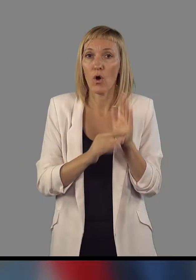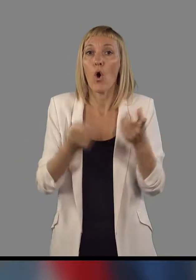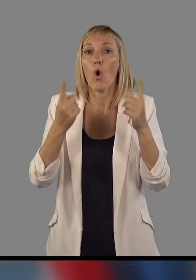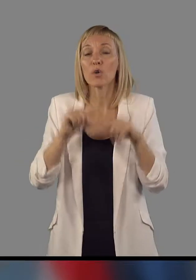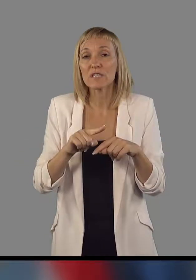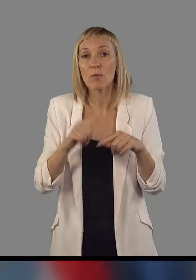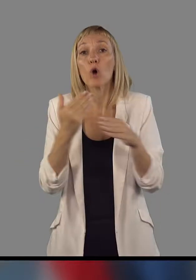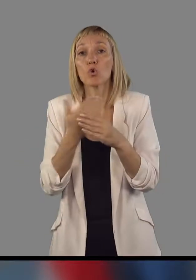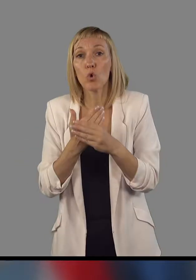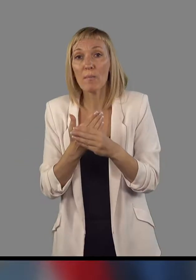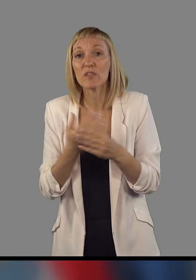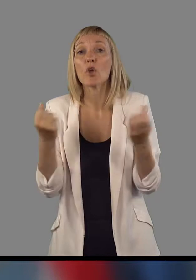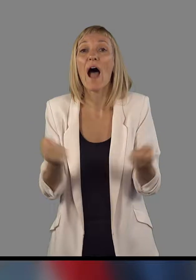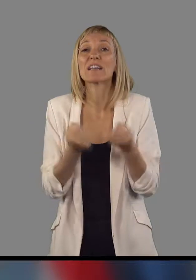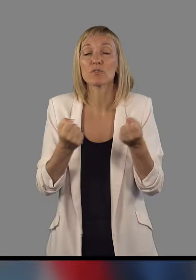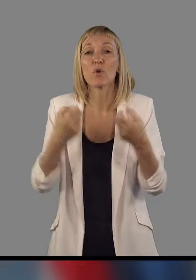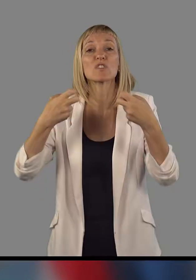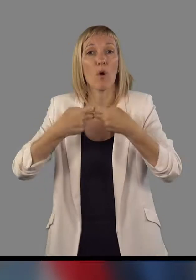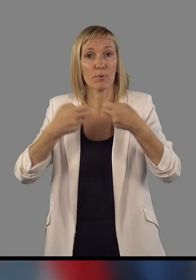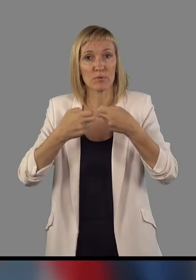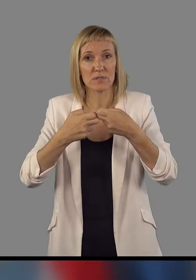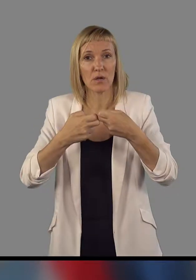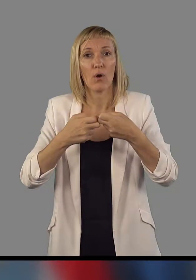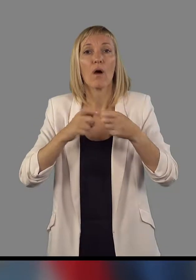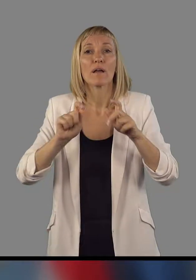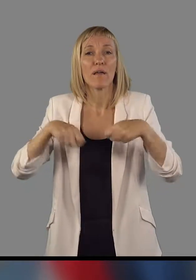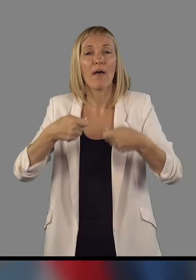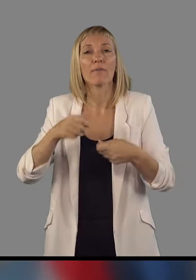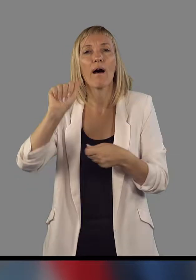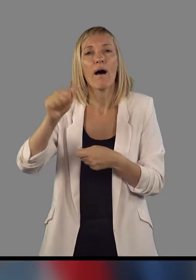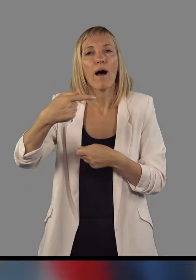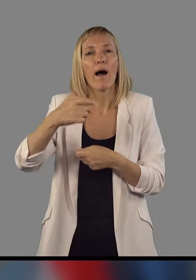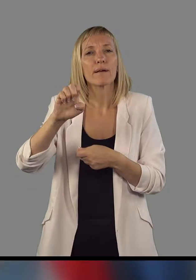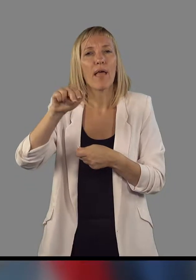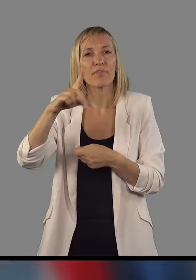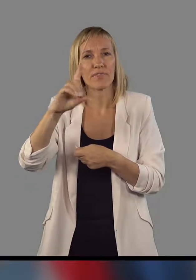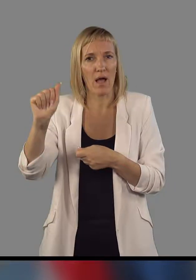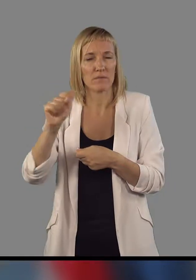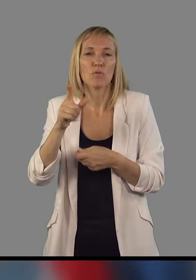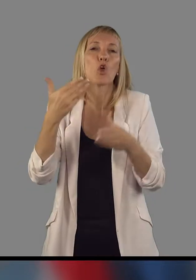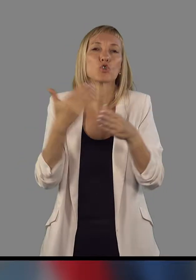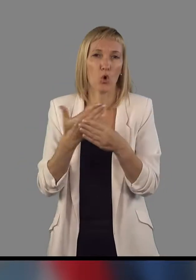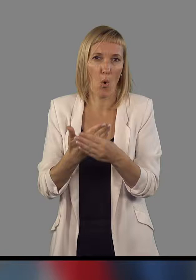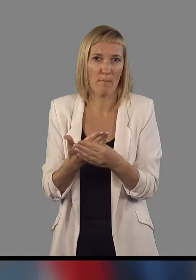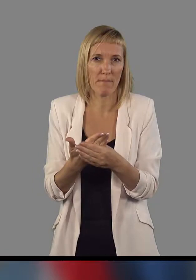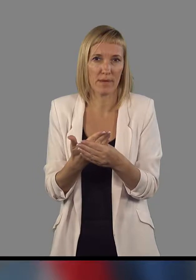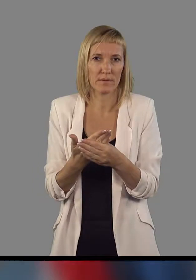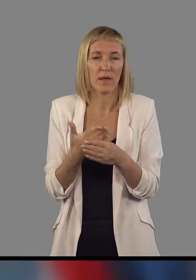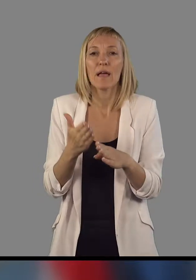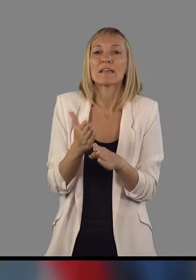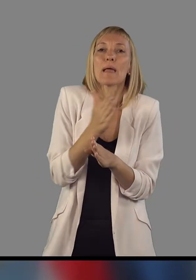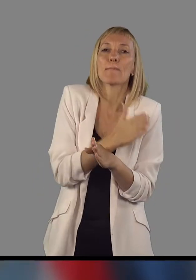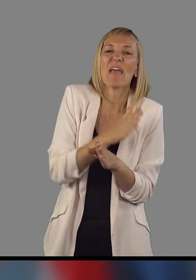prioritet oziroma dosjejev aktivnosti v Bruslju je tako imenovana podedovana agenda, se pravi, to so dosjeji, ki